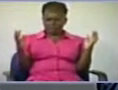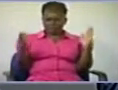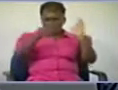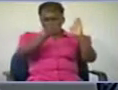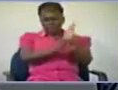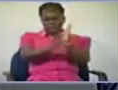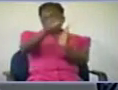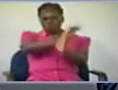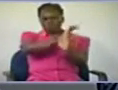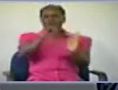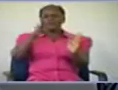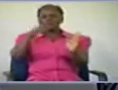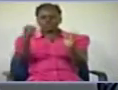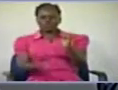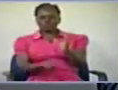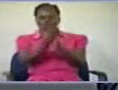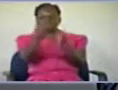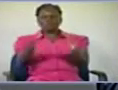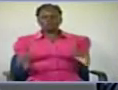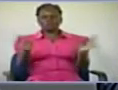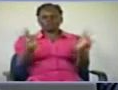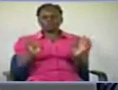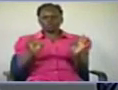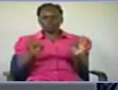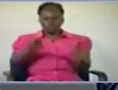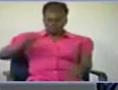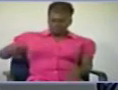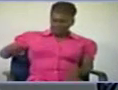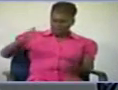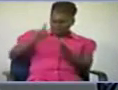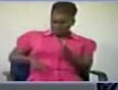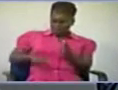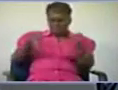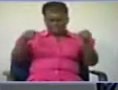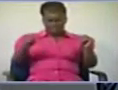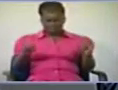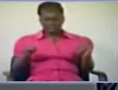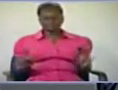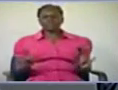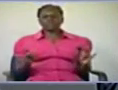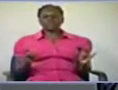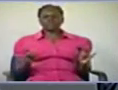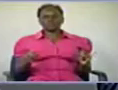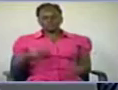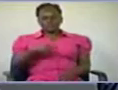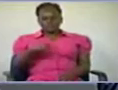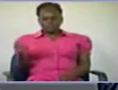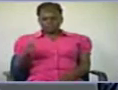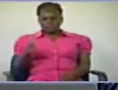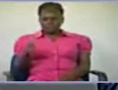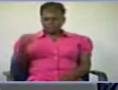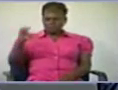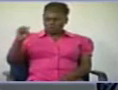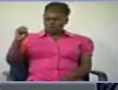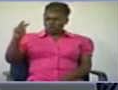mpya ambao sasa umezinduliwa rasmi nchini Kenya na kilichobaki basi ni utekelezaji wake. Tuko hivyo basi ndiposa niko naye studioni dada